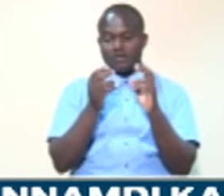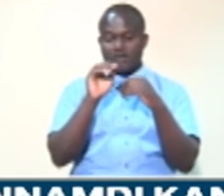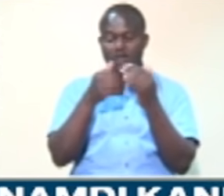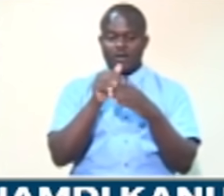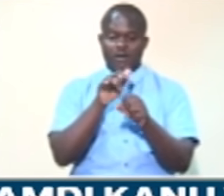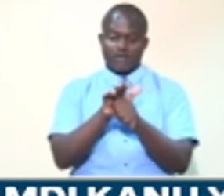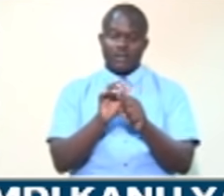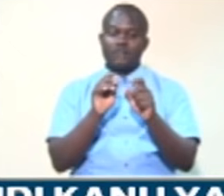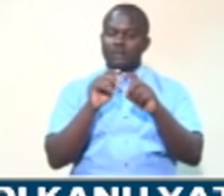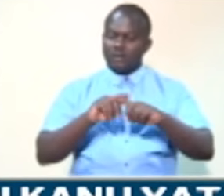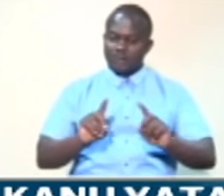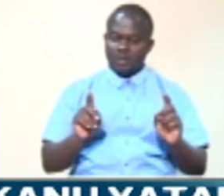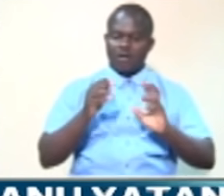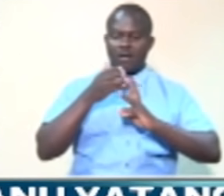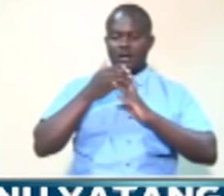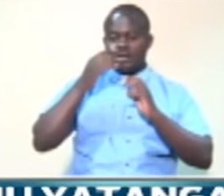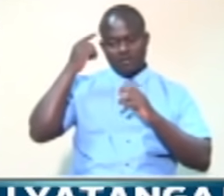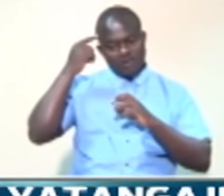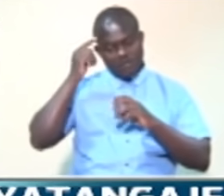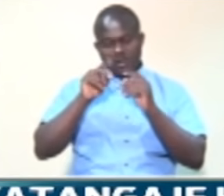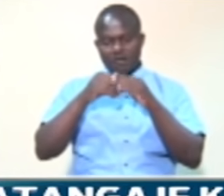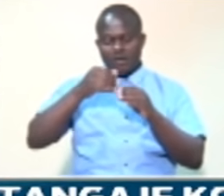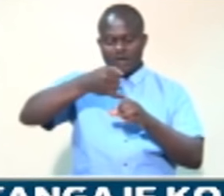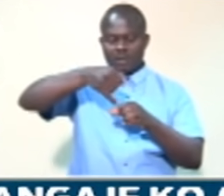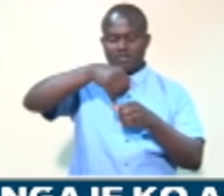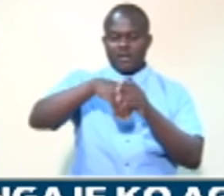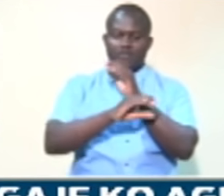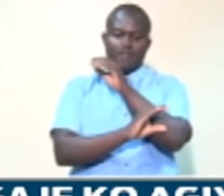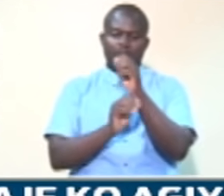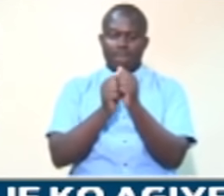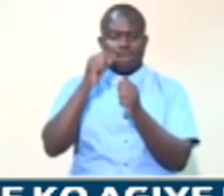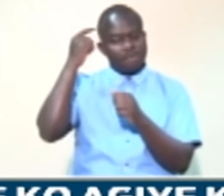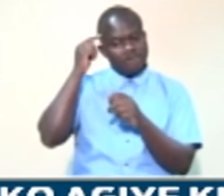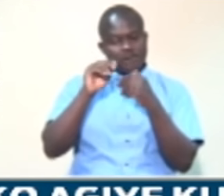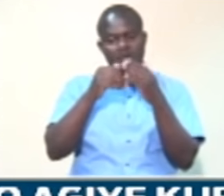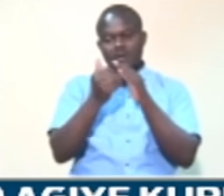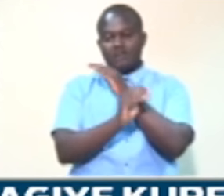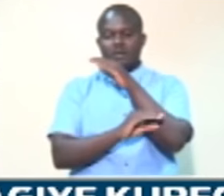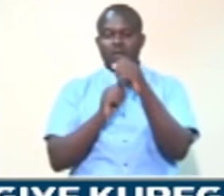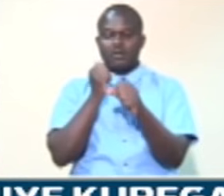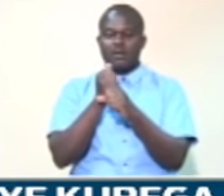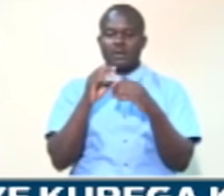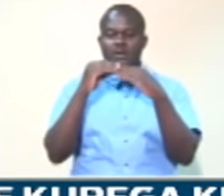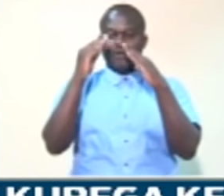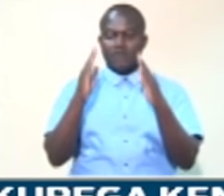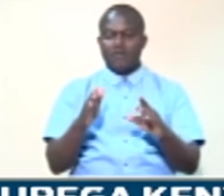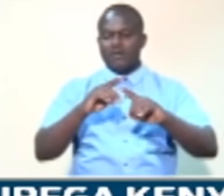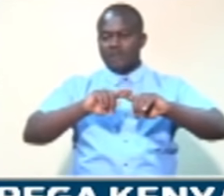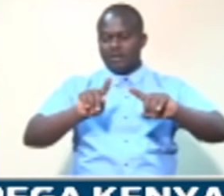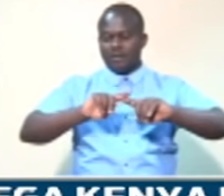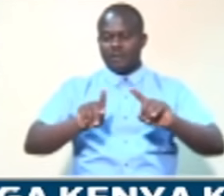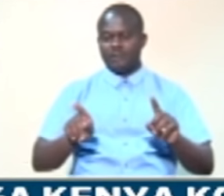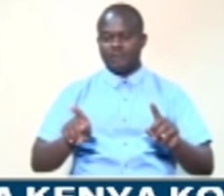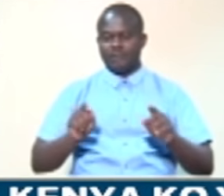haba kunyuranya hagati y'imyumvire y'abari imbere mu gihugu n'imyumvire y'abanyamahanga ku mikorere y'abayobozi batandukanye